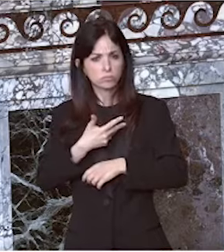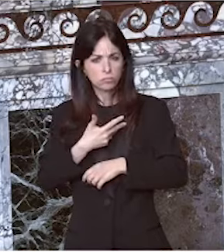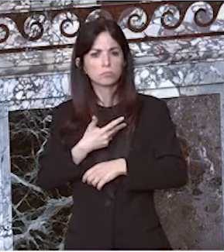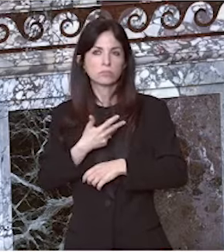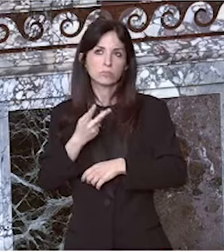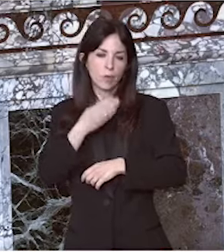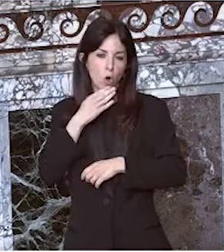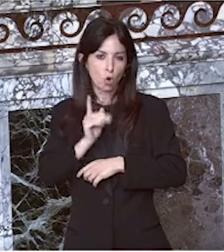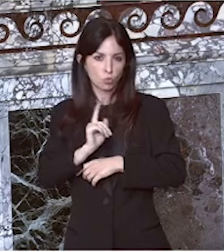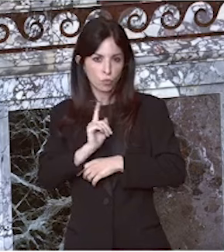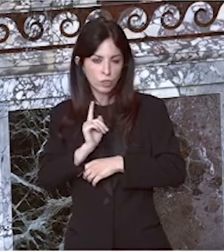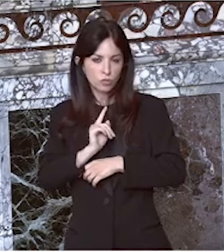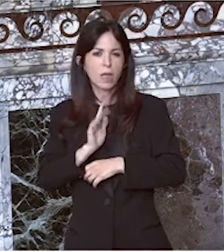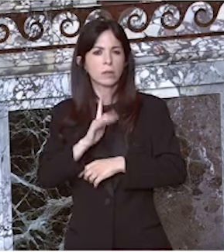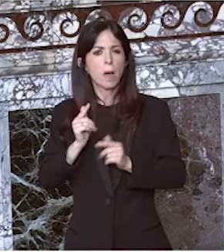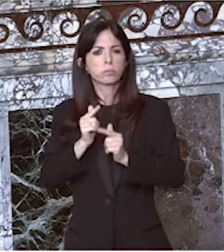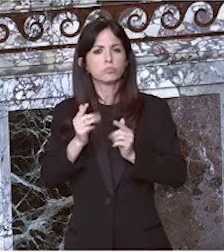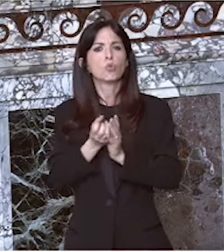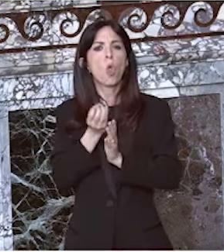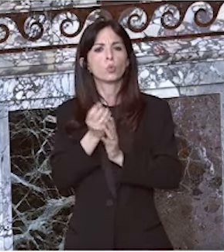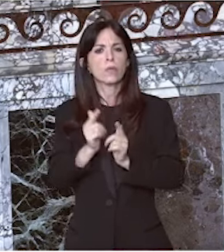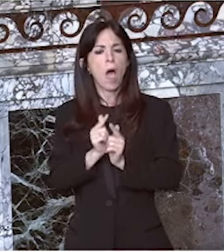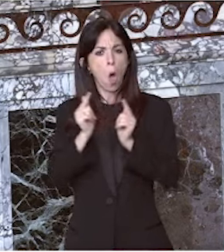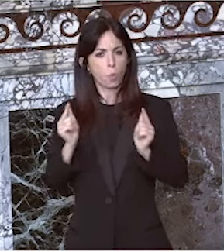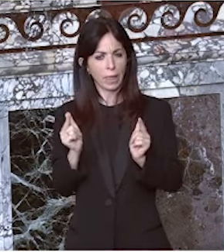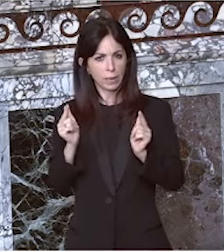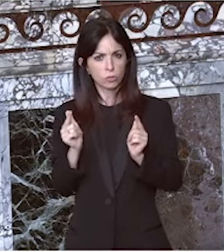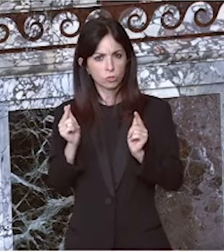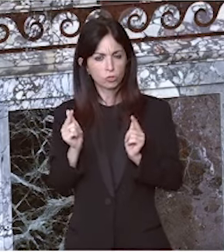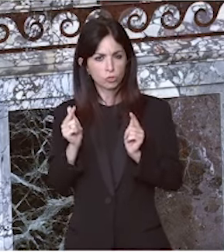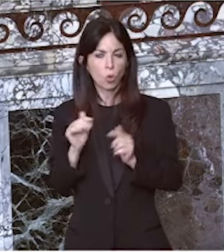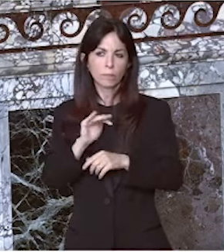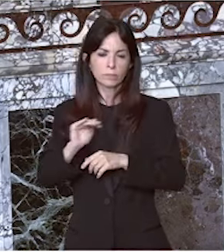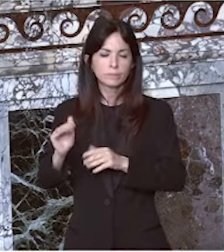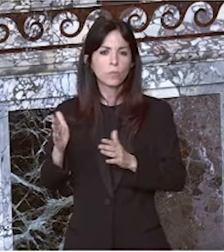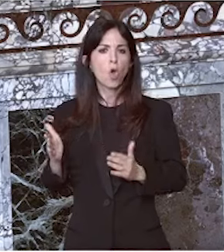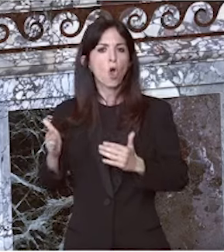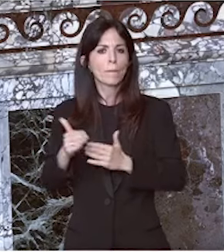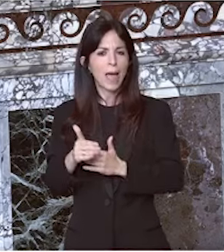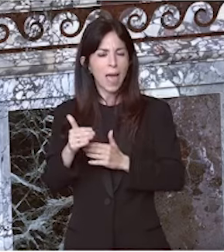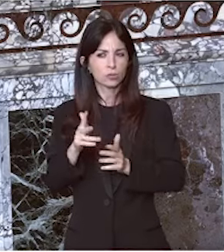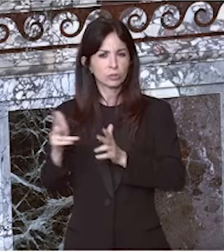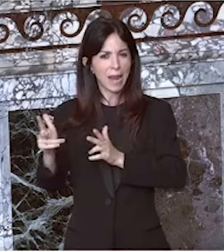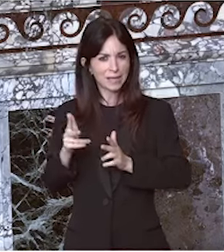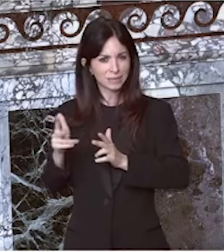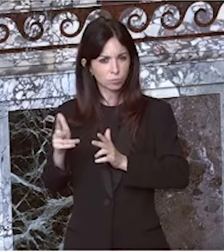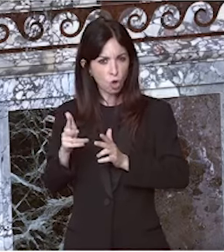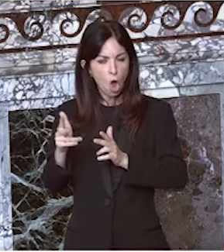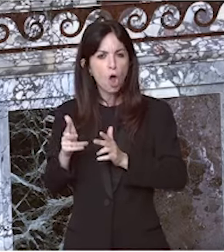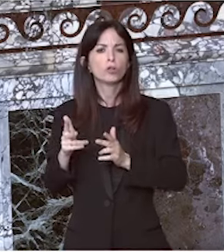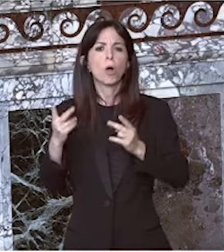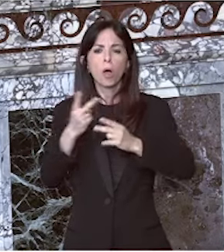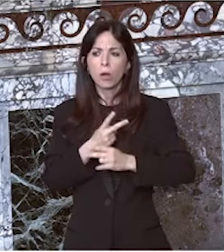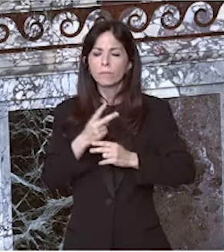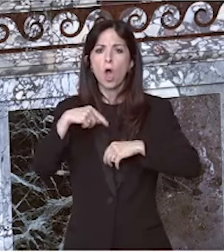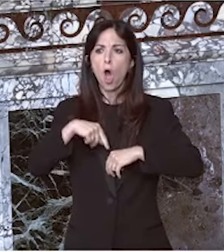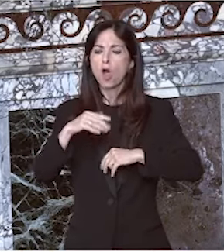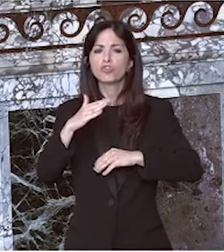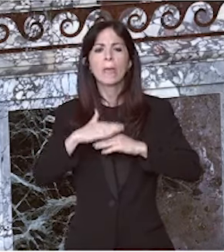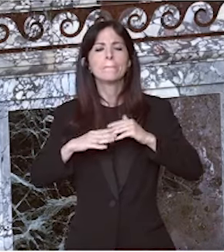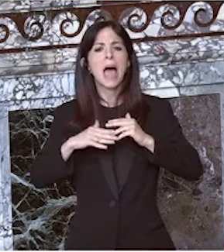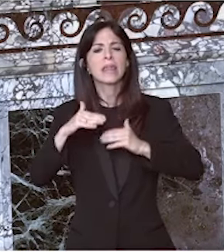ancorché insufficiente, incremento di produttività. Escludendo il comparto dei mezzi di trasporto, la nostra manifattura è oggi la